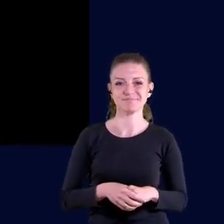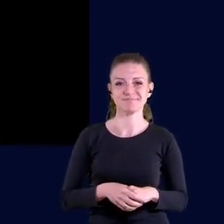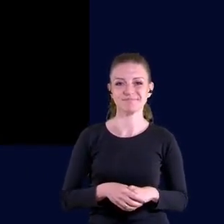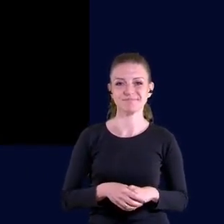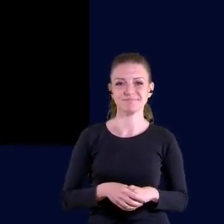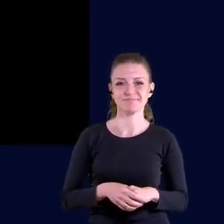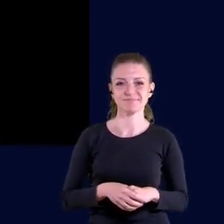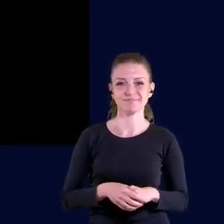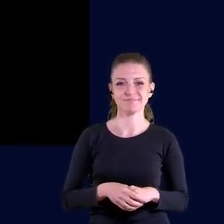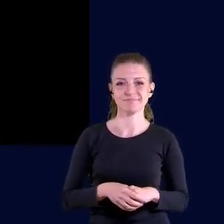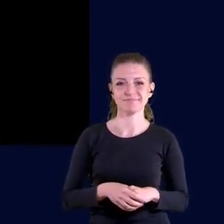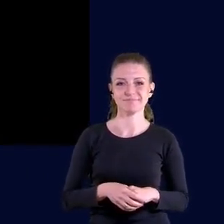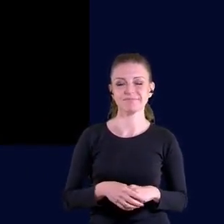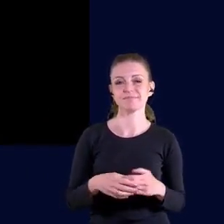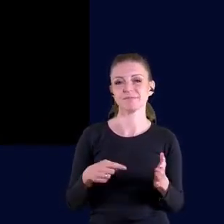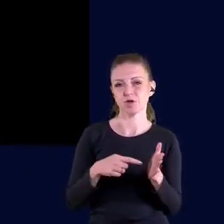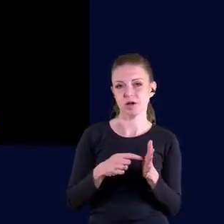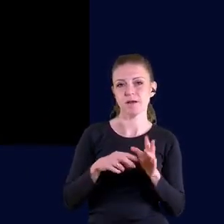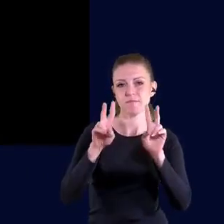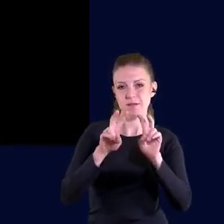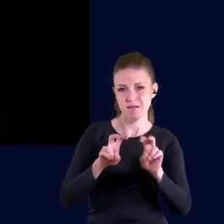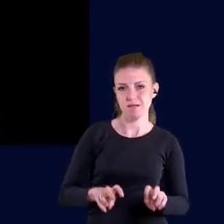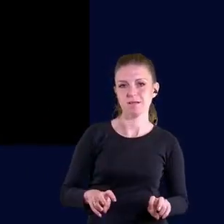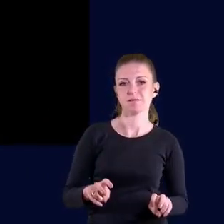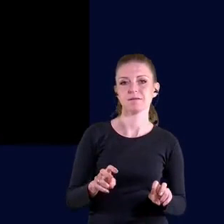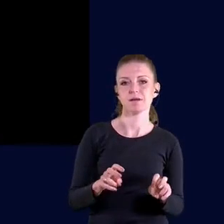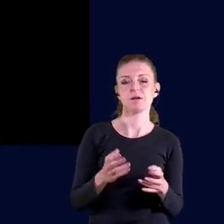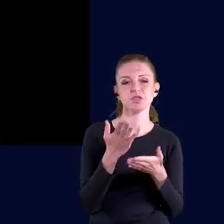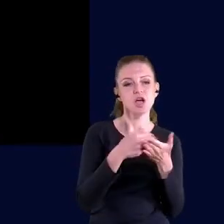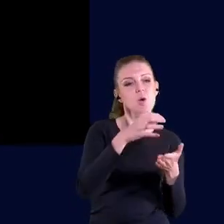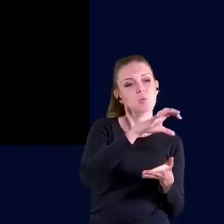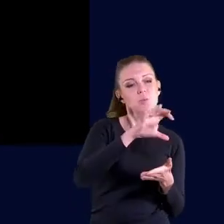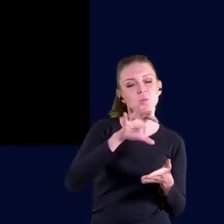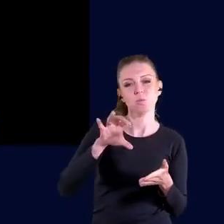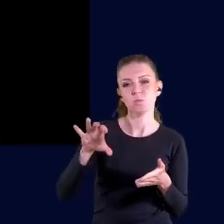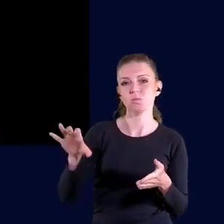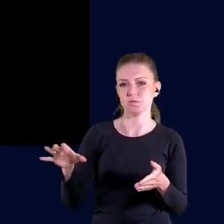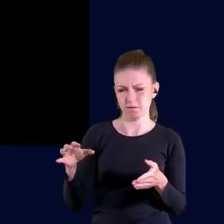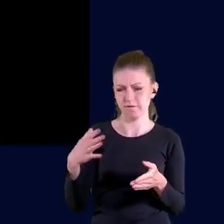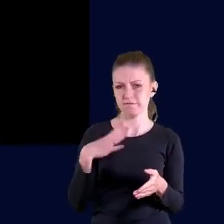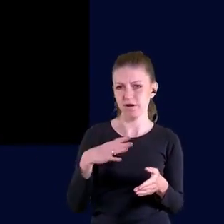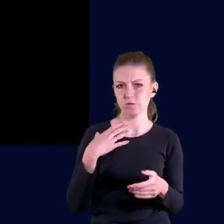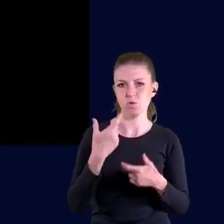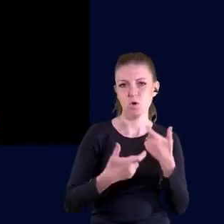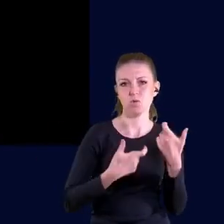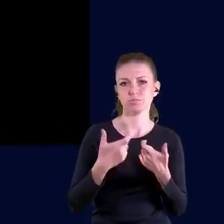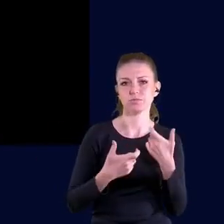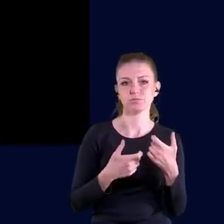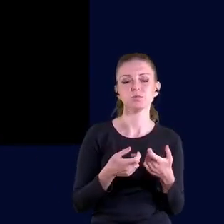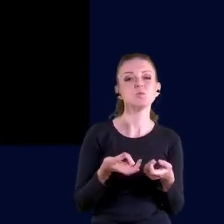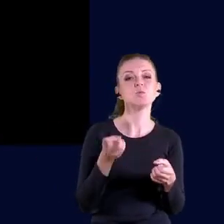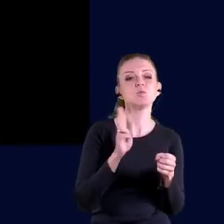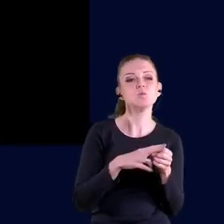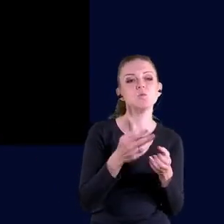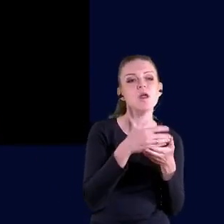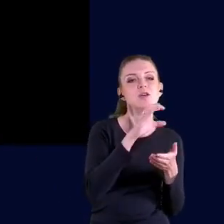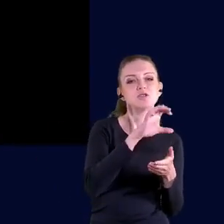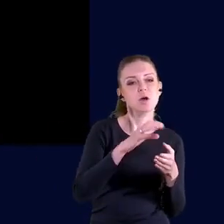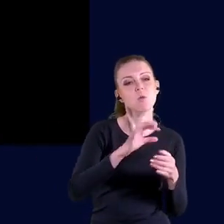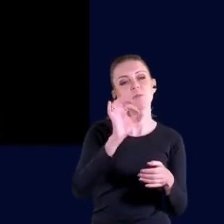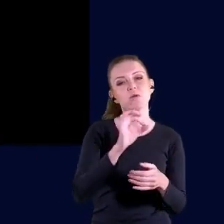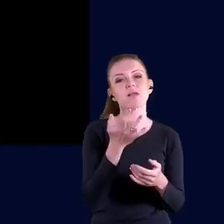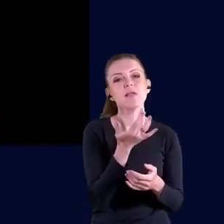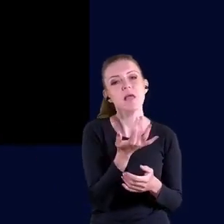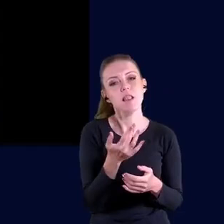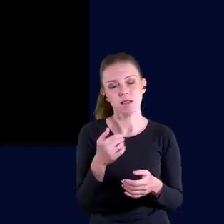także takie badania dyscyplin będą na pewno są pożądane i warto warto je zrobić